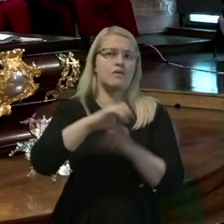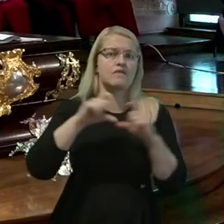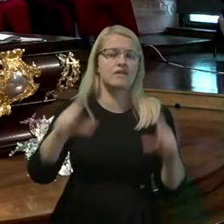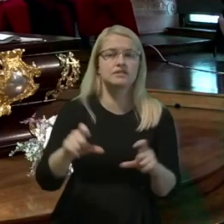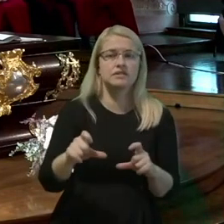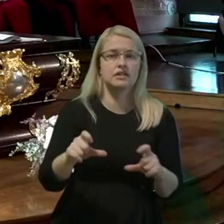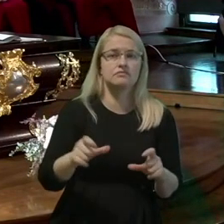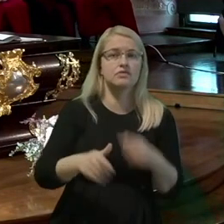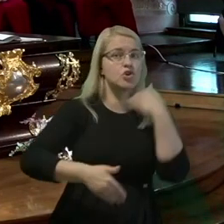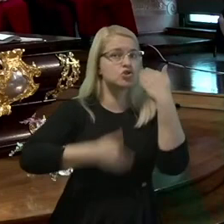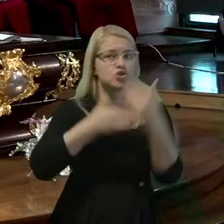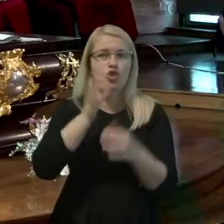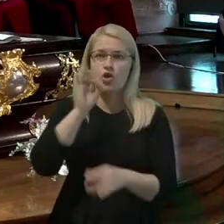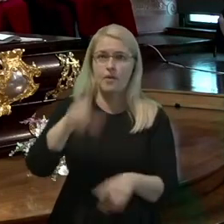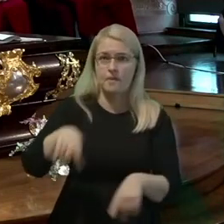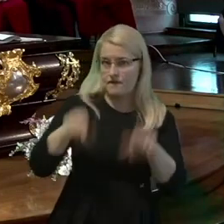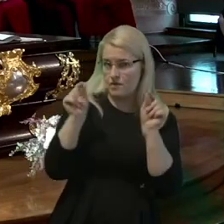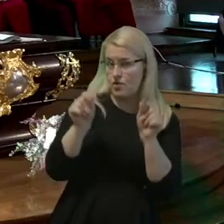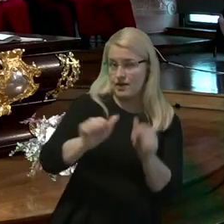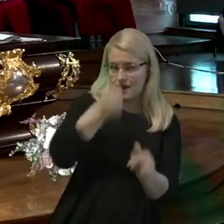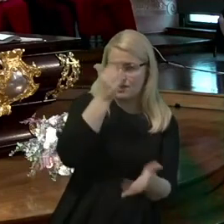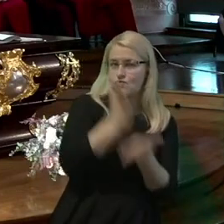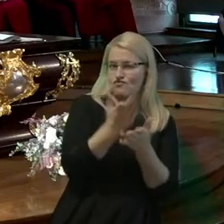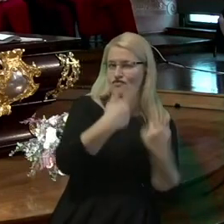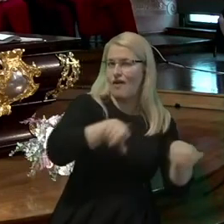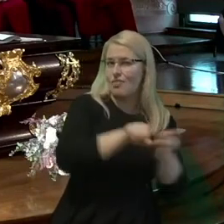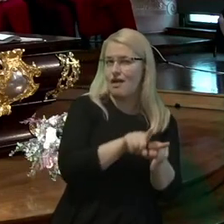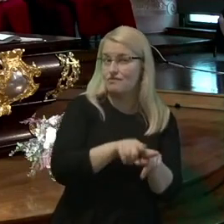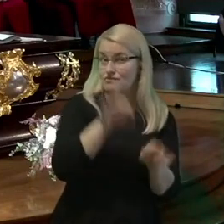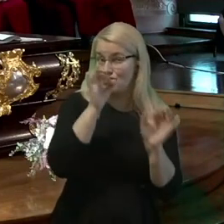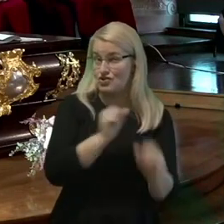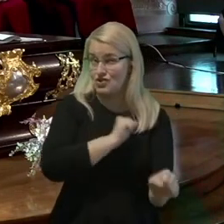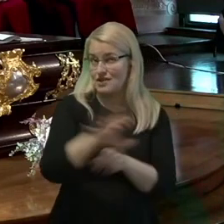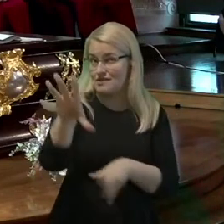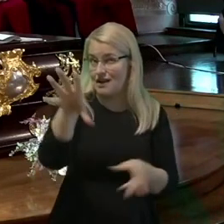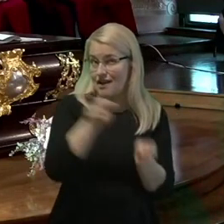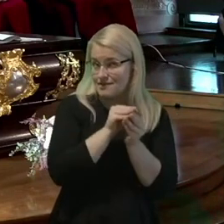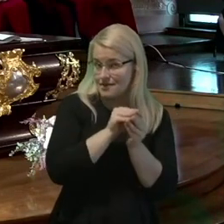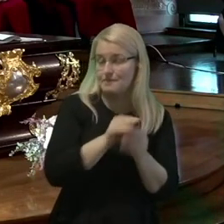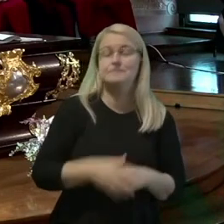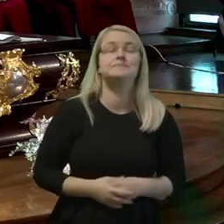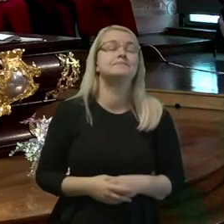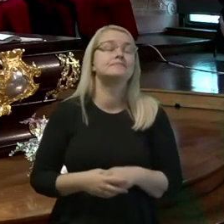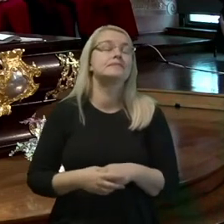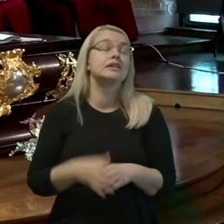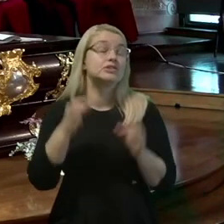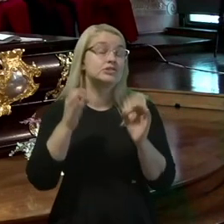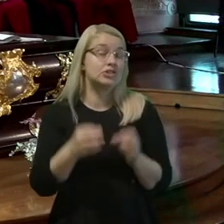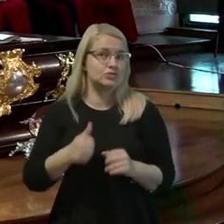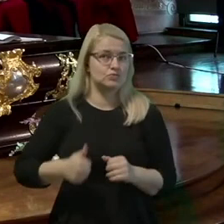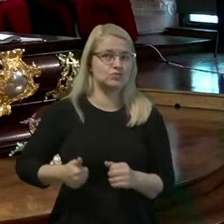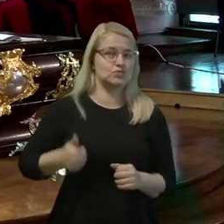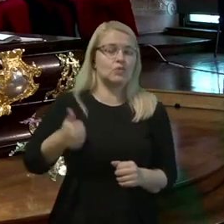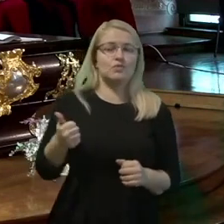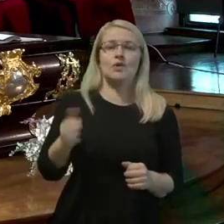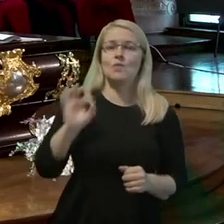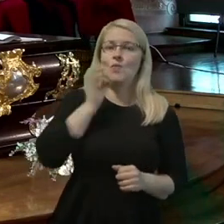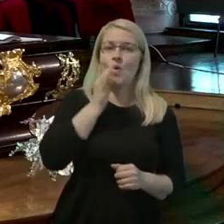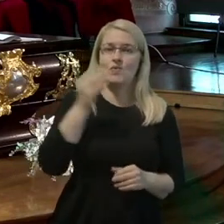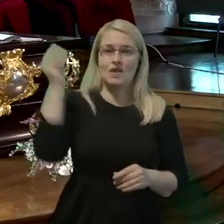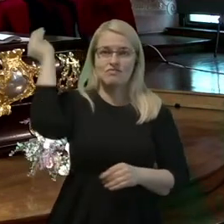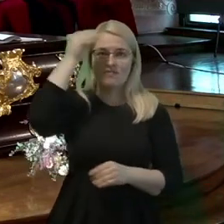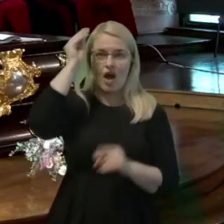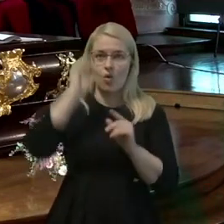wyborów. Jednego już dokonaliście. Jesteście tu dziś z nami. Jesteśmy dumni z naszych młodych